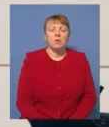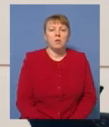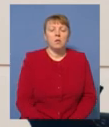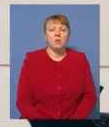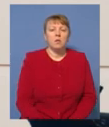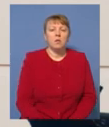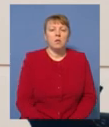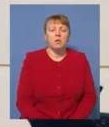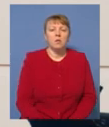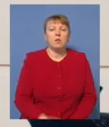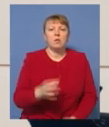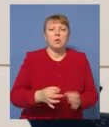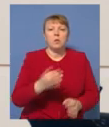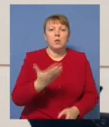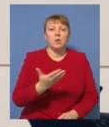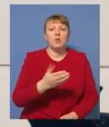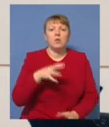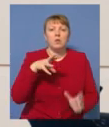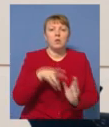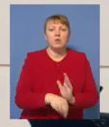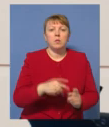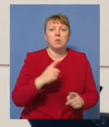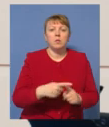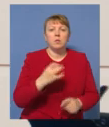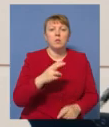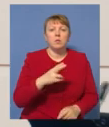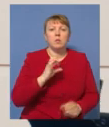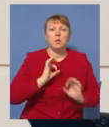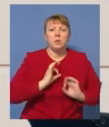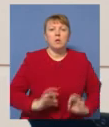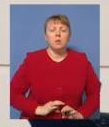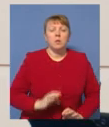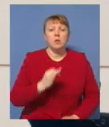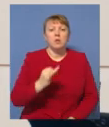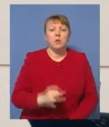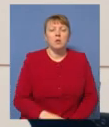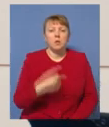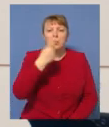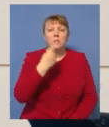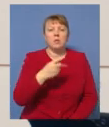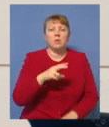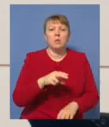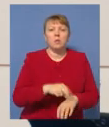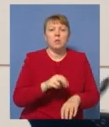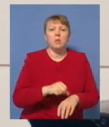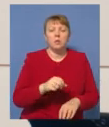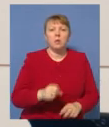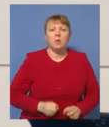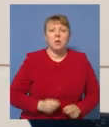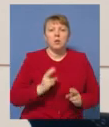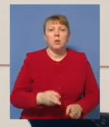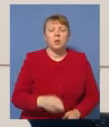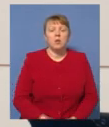создается следственно-оперативная группа, куда включается сотрудник прокуратуры и орган уголовного преследования, то есть